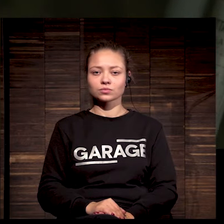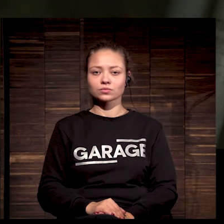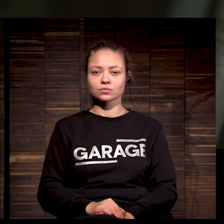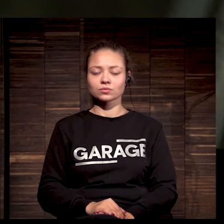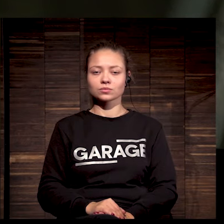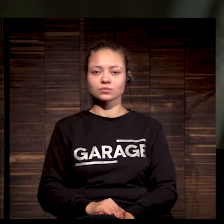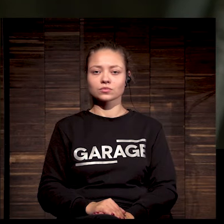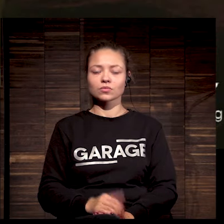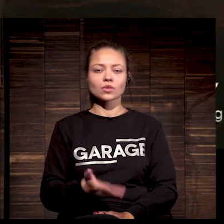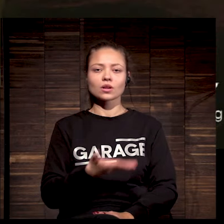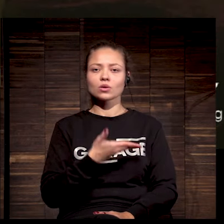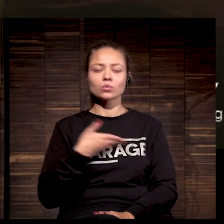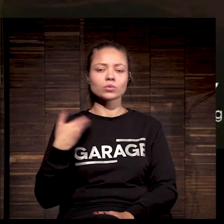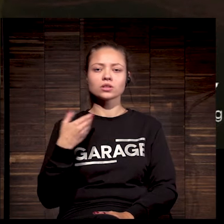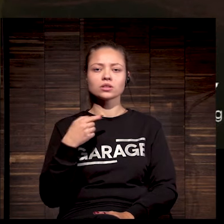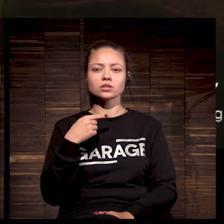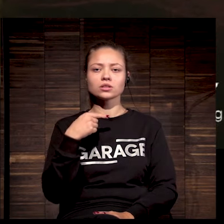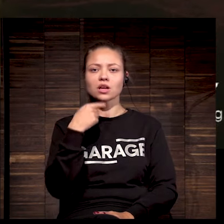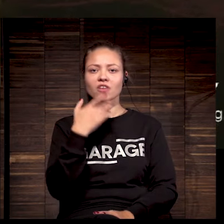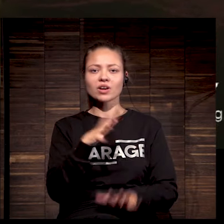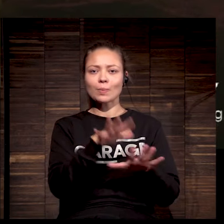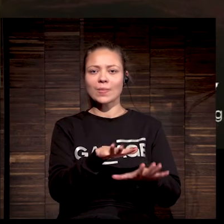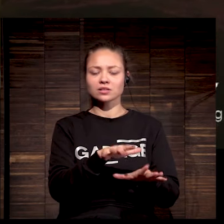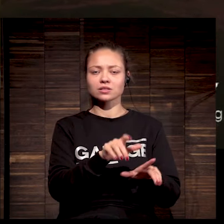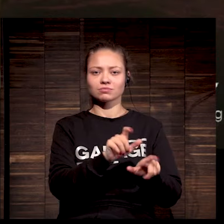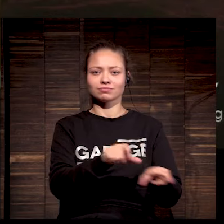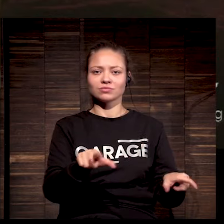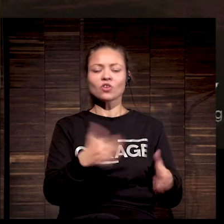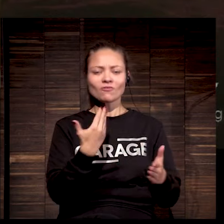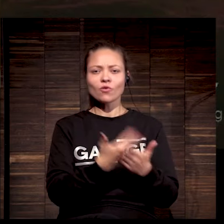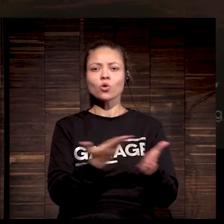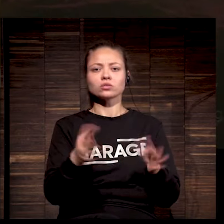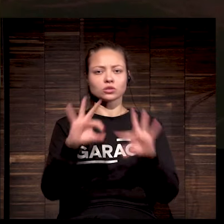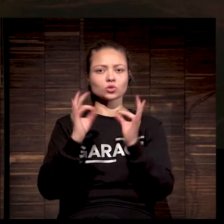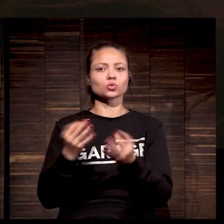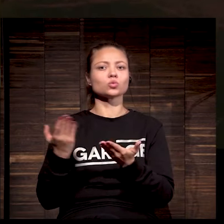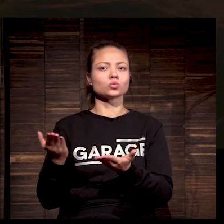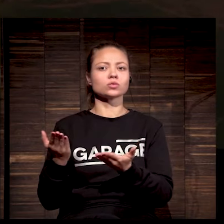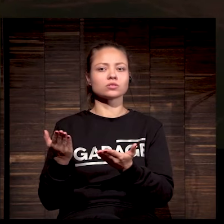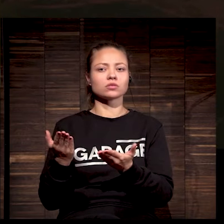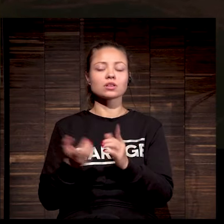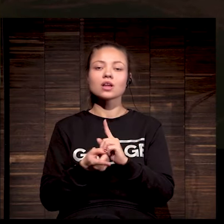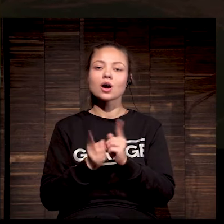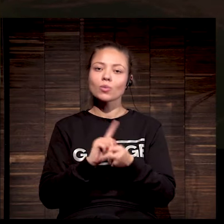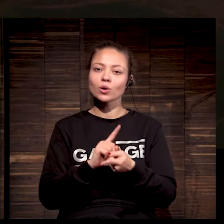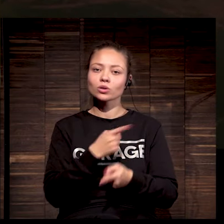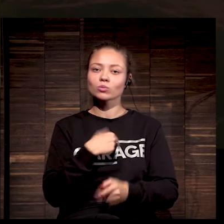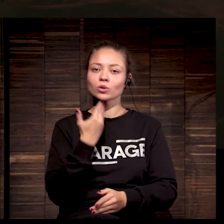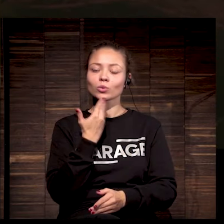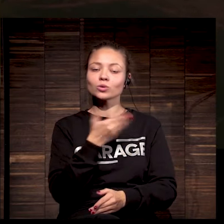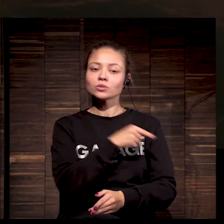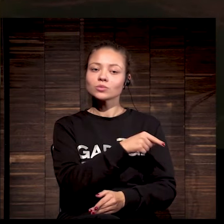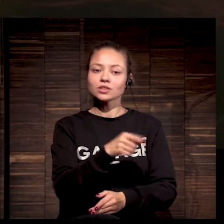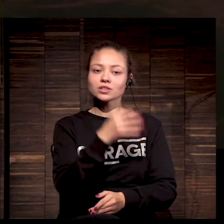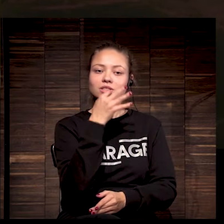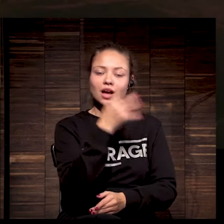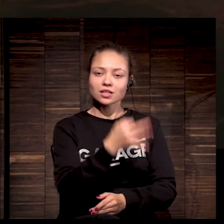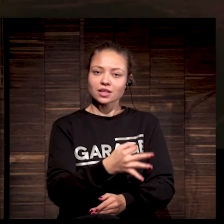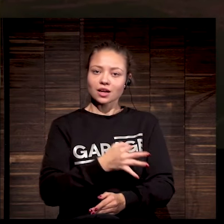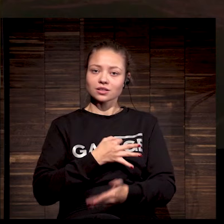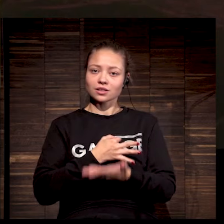мы не говорим местным жителям вот искусство наоборот мы просим их сказать нам